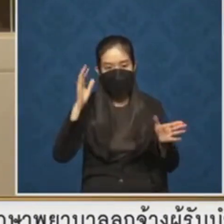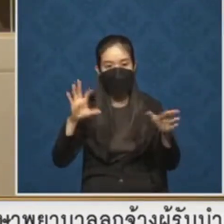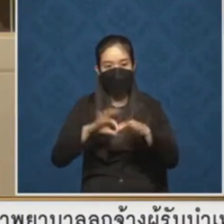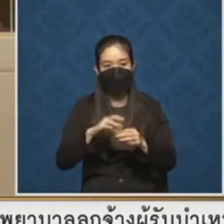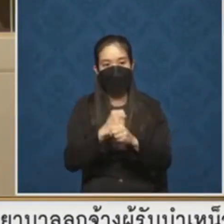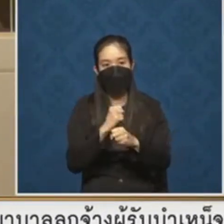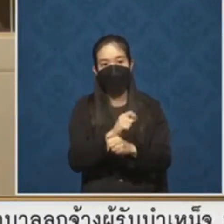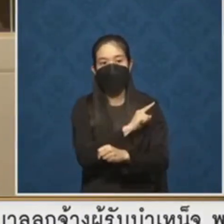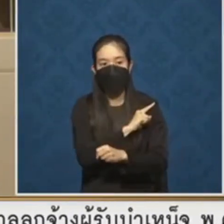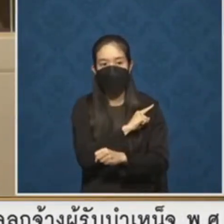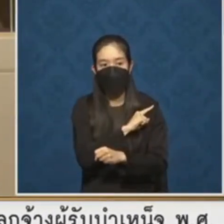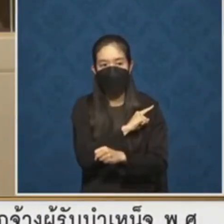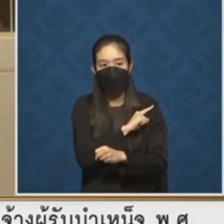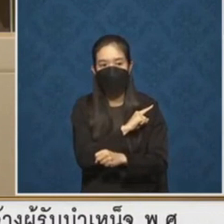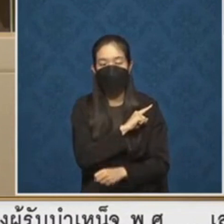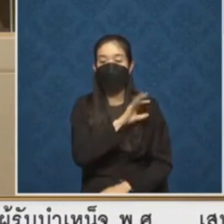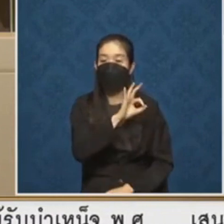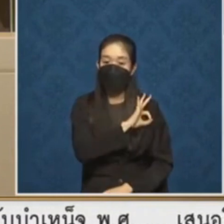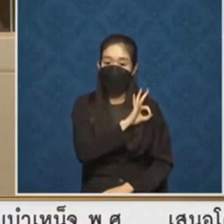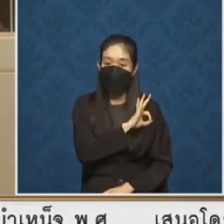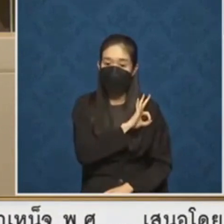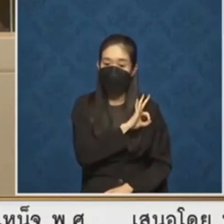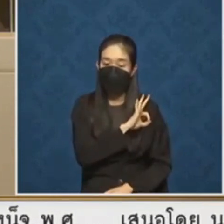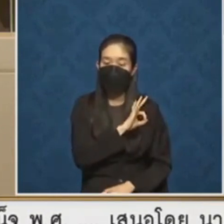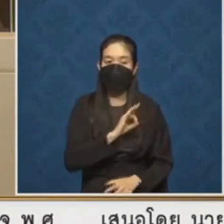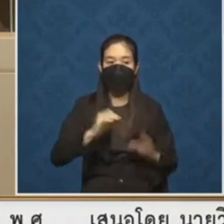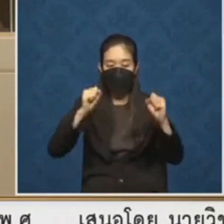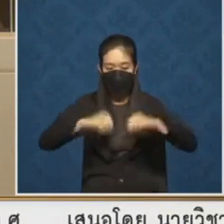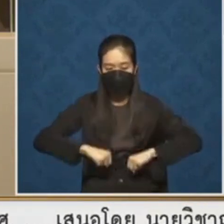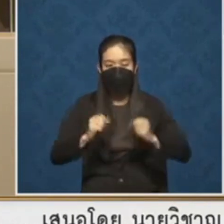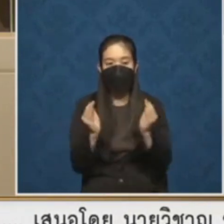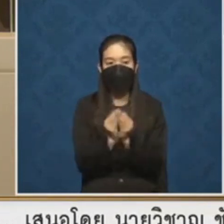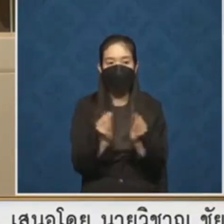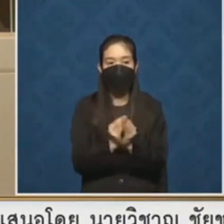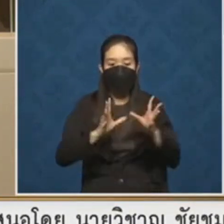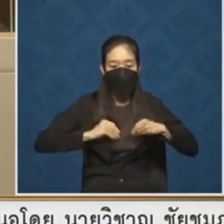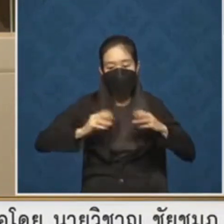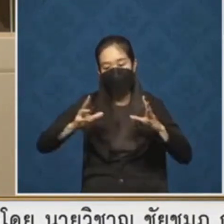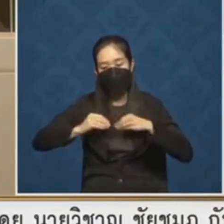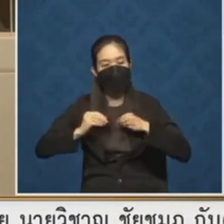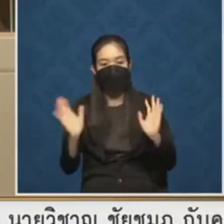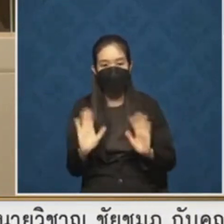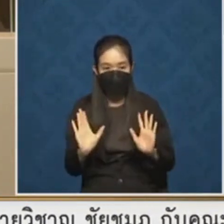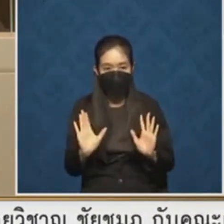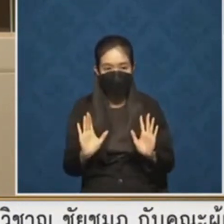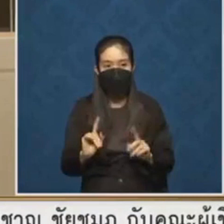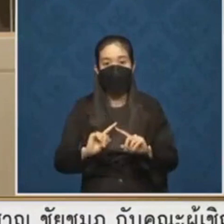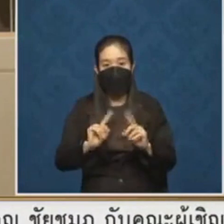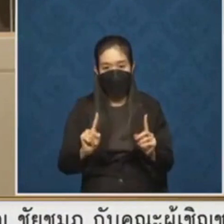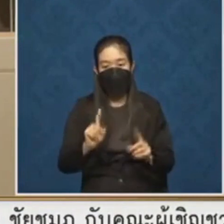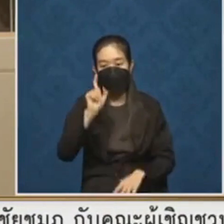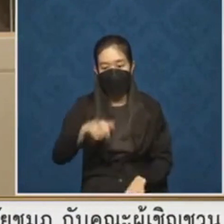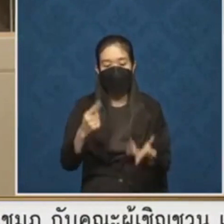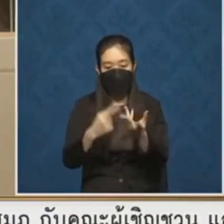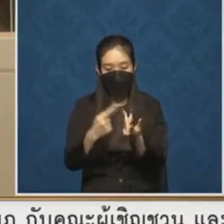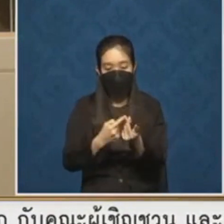ภาหลงจากนั้ จุดละพันด์ใกรู้ขึนประท้วงโน้นนั่นนี้ซึ่งคณสาธิตวงหองเต